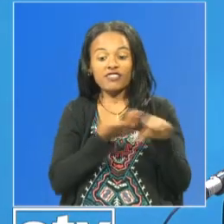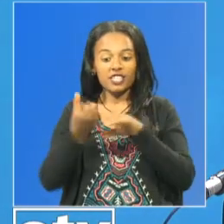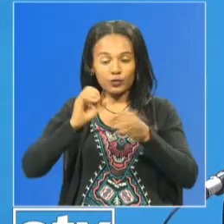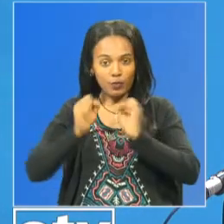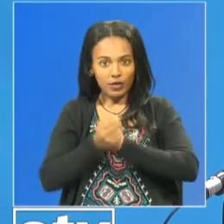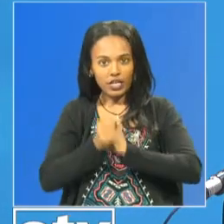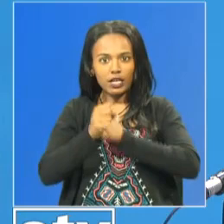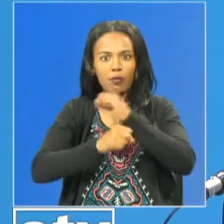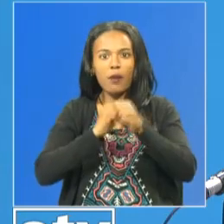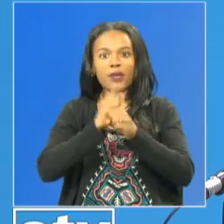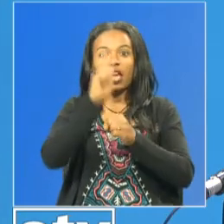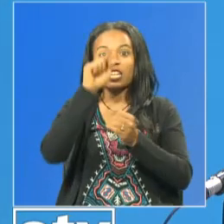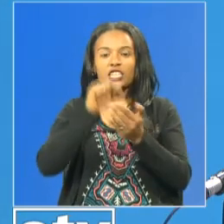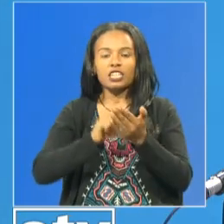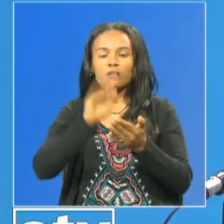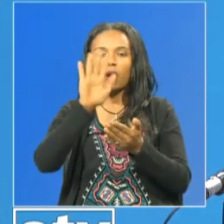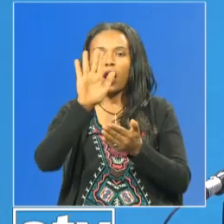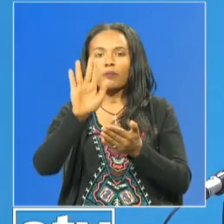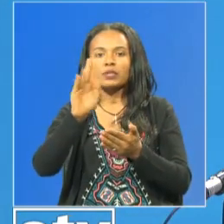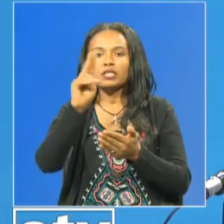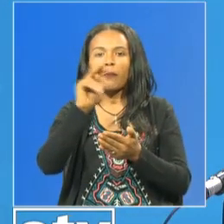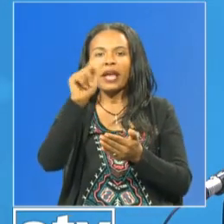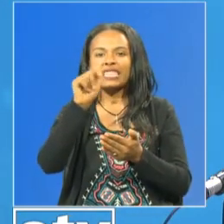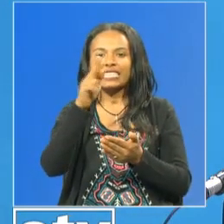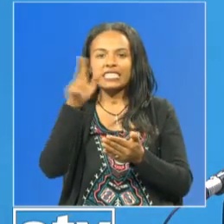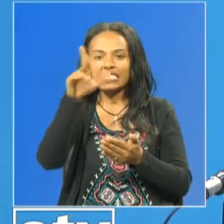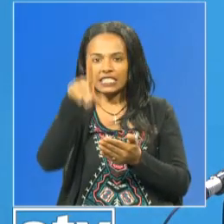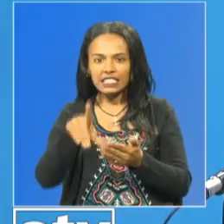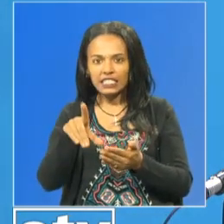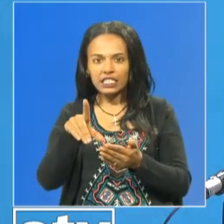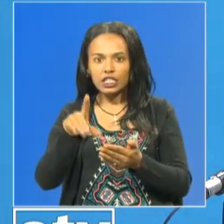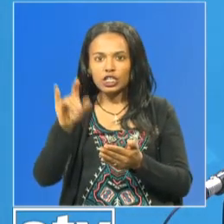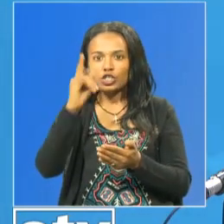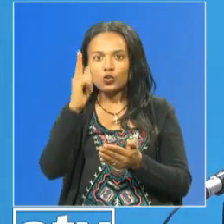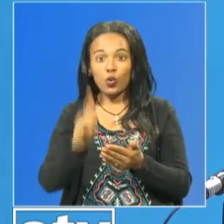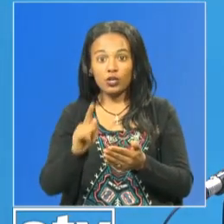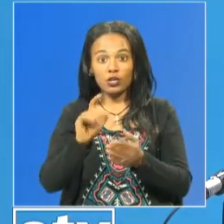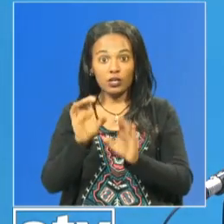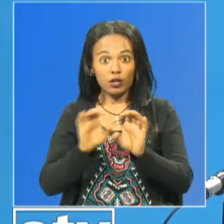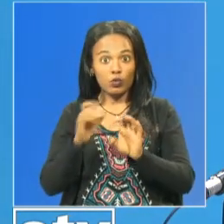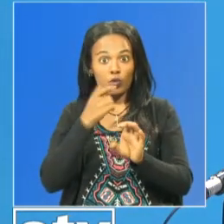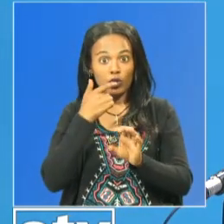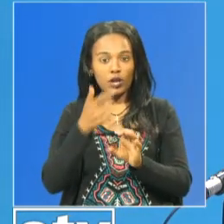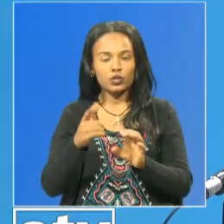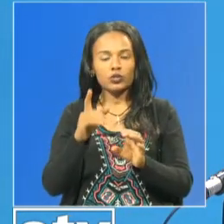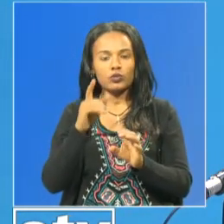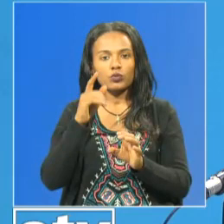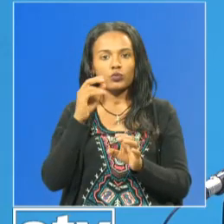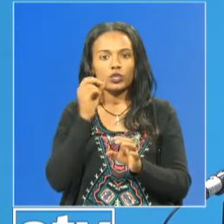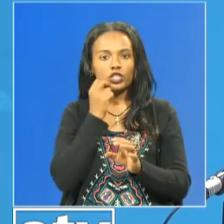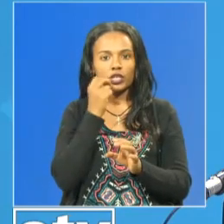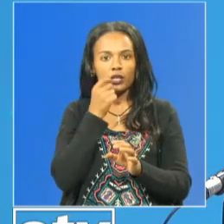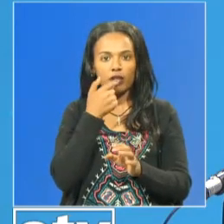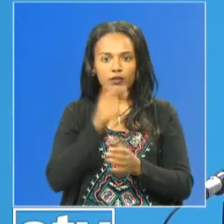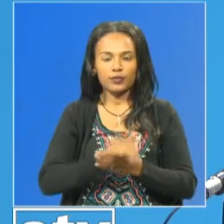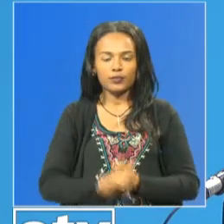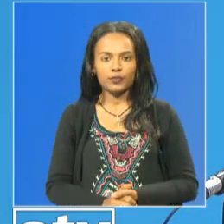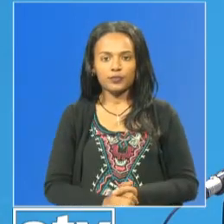በአመት 1.5 ሜትሪክ ቶን ፈሳሽ ጋዝ ለገበያ እንደሚቀርብ የዘገበችው ሪፖርተራችን ወይንሸት ደጀኔ ናት።